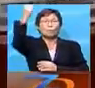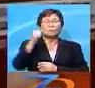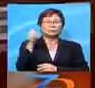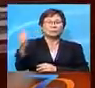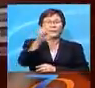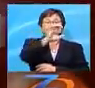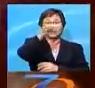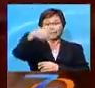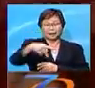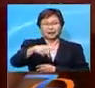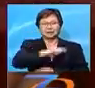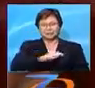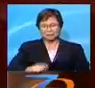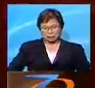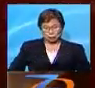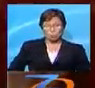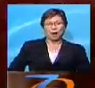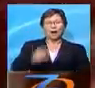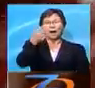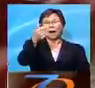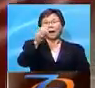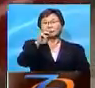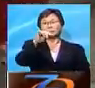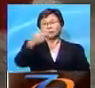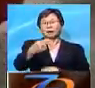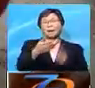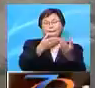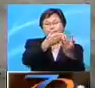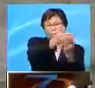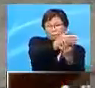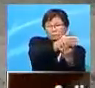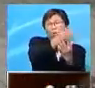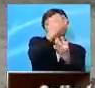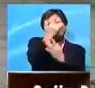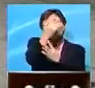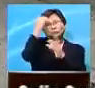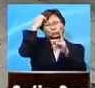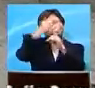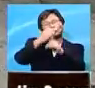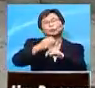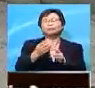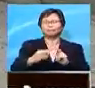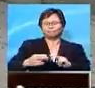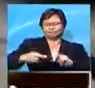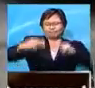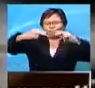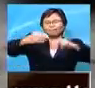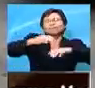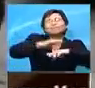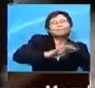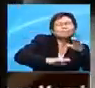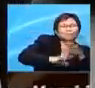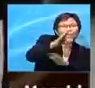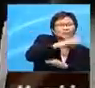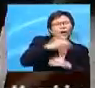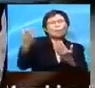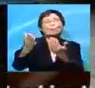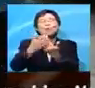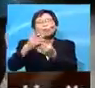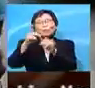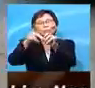k tengku hasmadi tengku Hashim berkata aplikasi itu juga bertujuan meningkatkan keselesaan kemudahan dan keselamatan